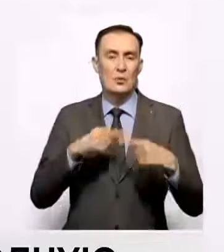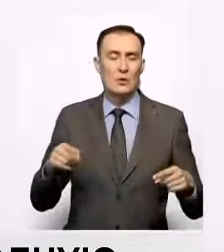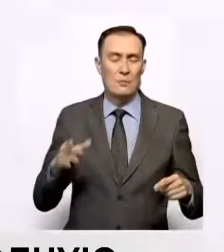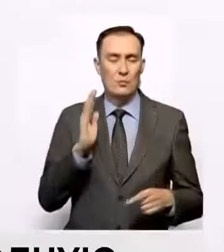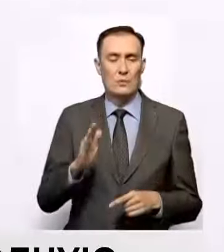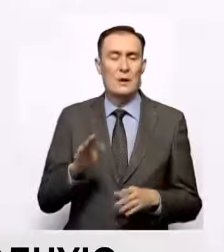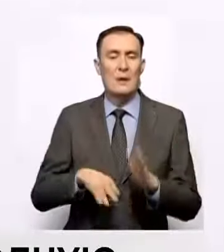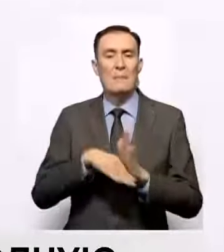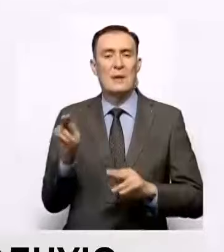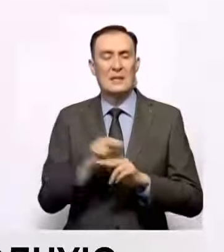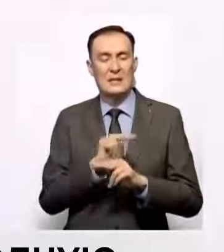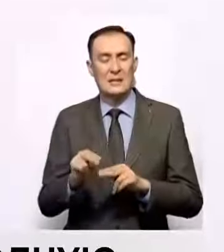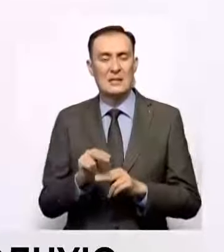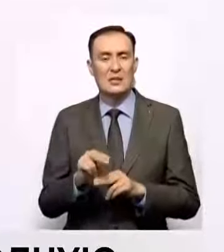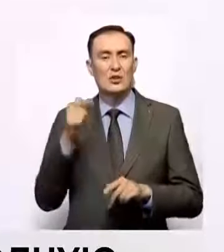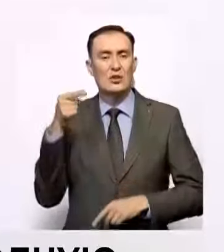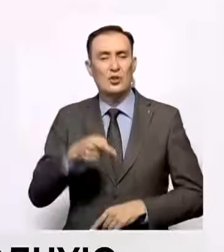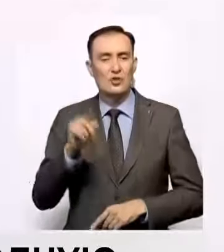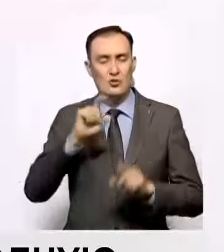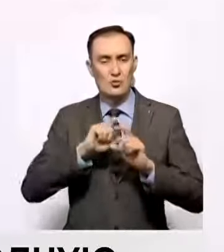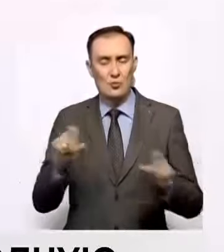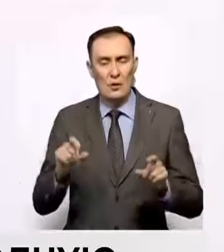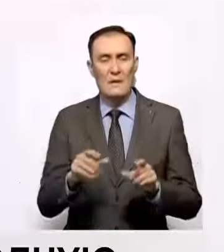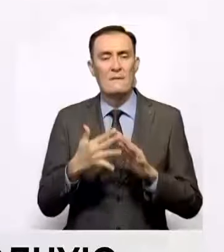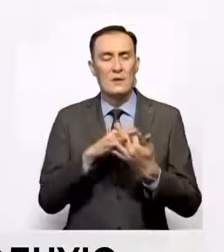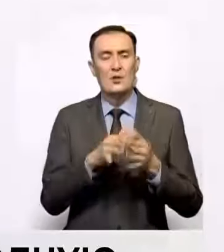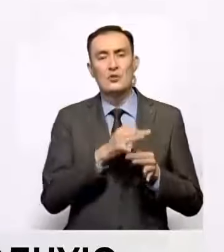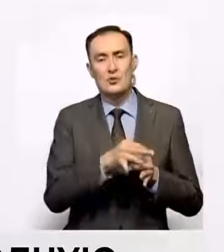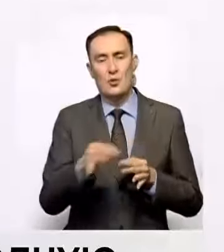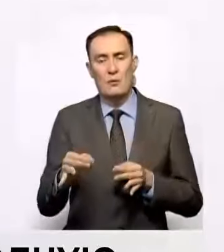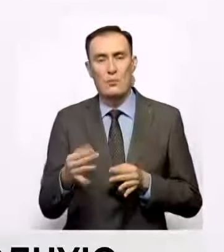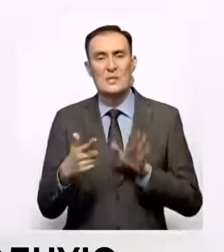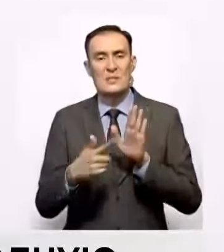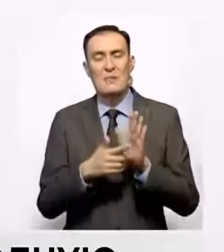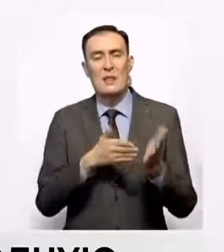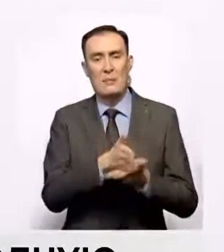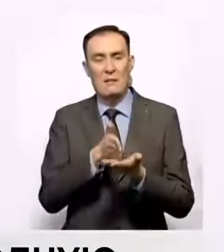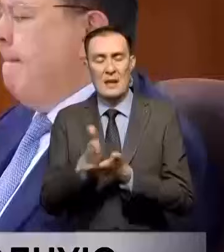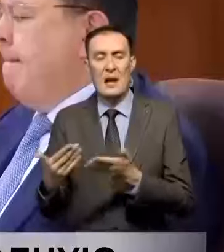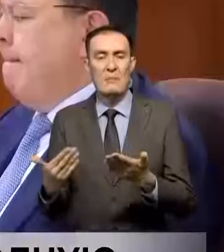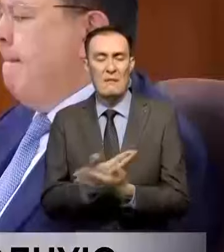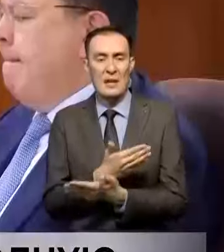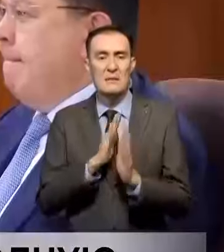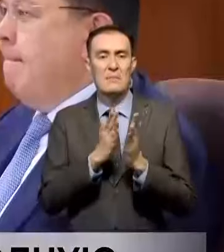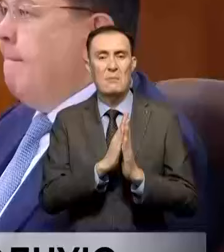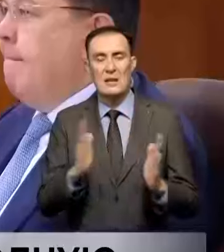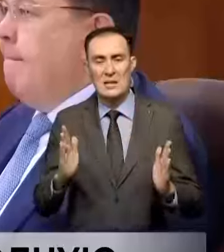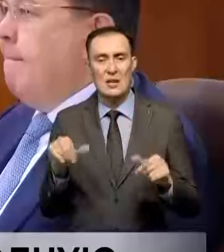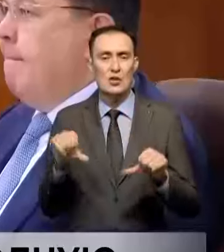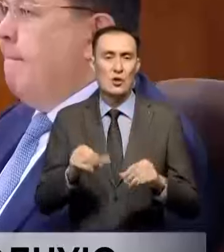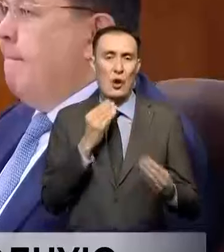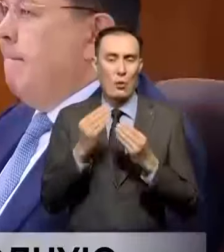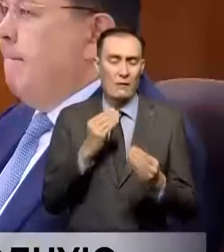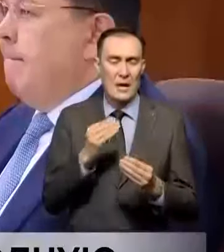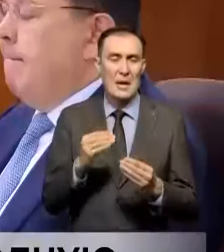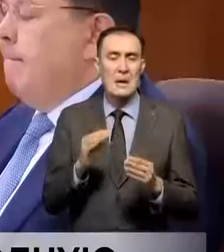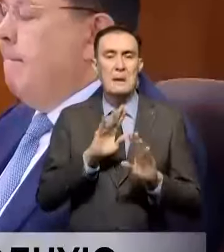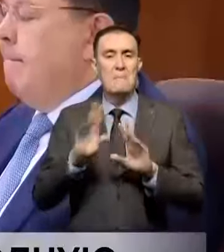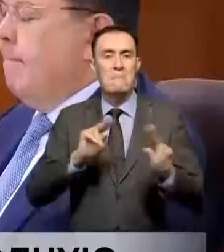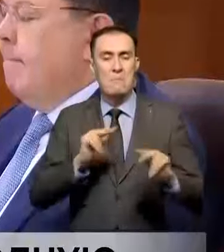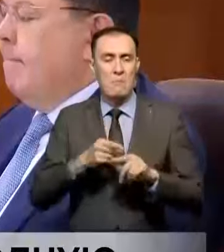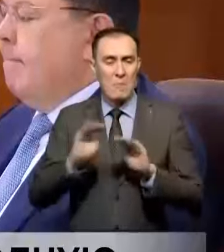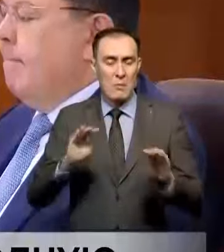модернизация 1000 школ в малых городах, районных центрах и селах по 7 направлениям. Обновляются библиотеки, столовые, мебель. Улучшаются